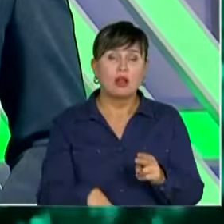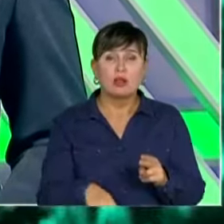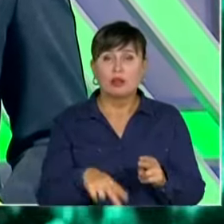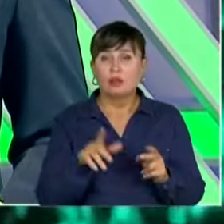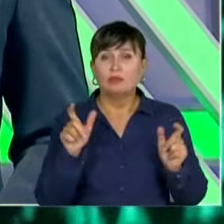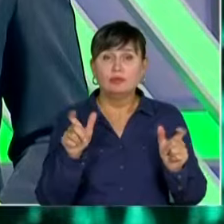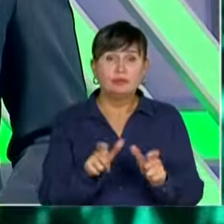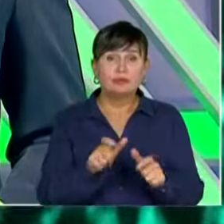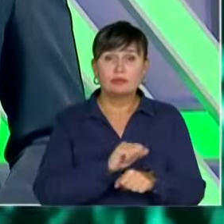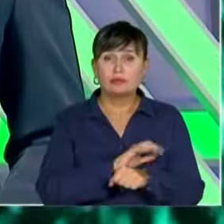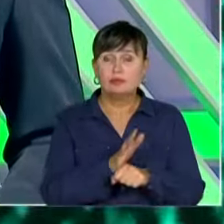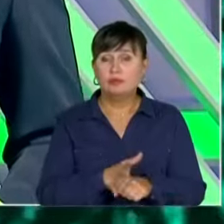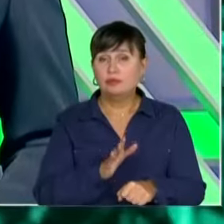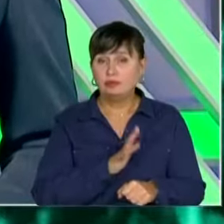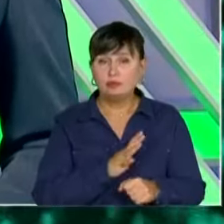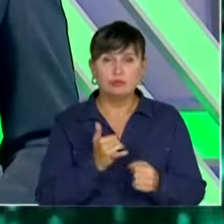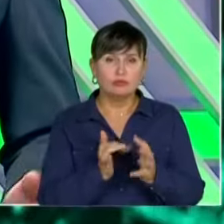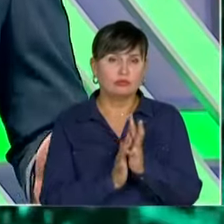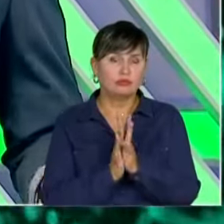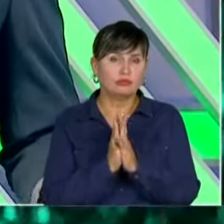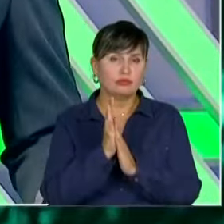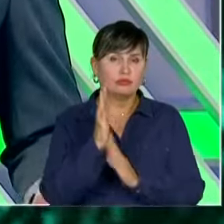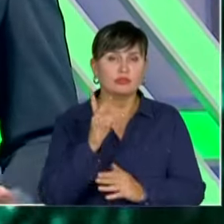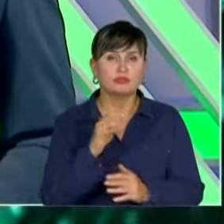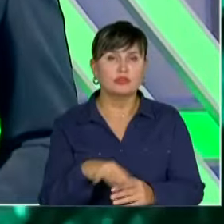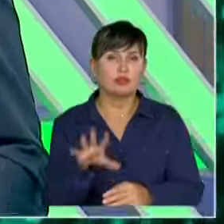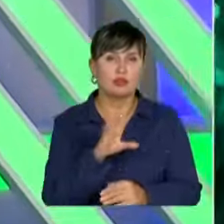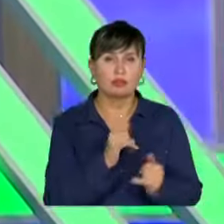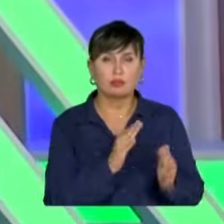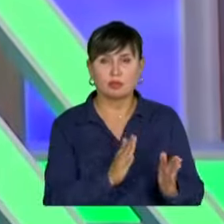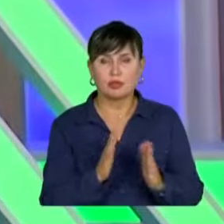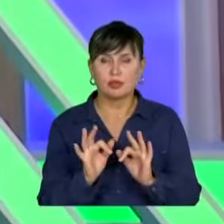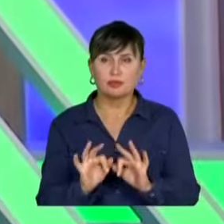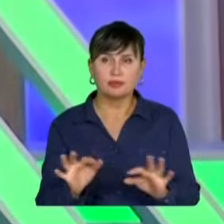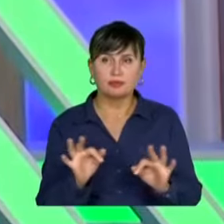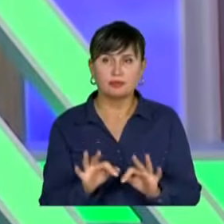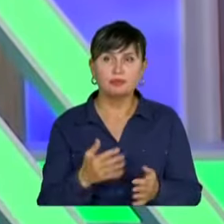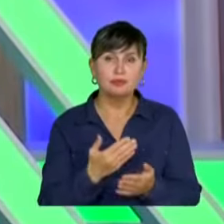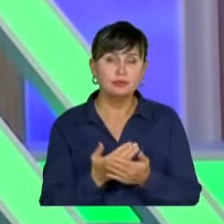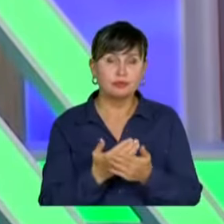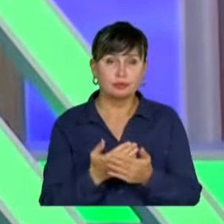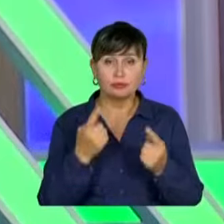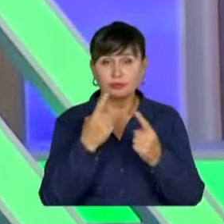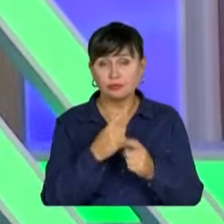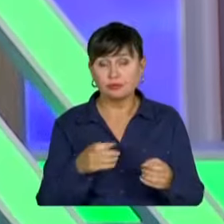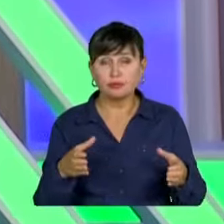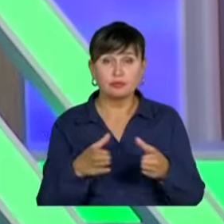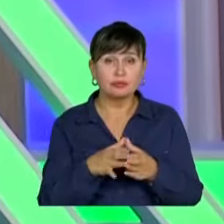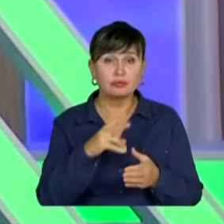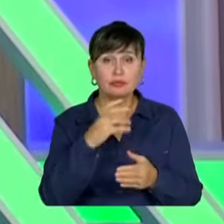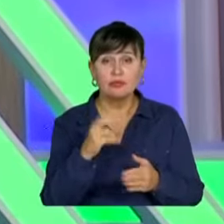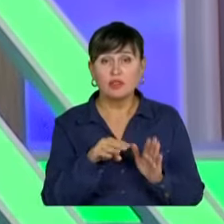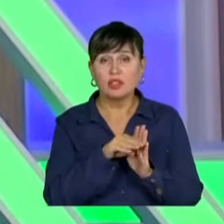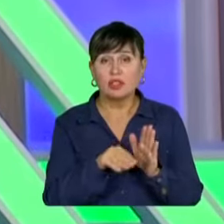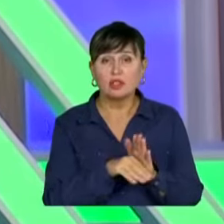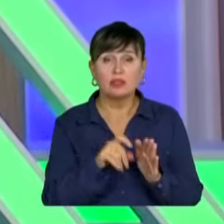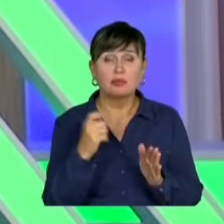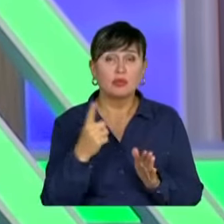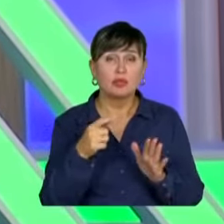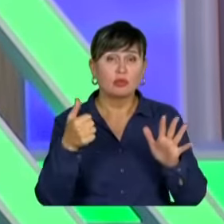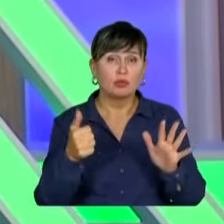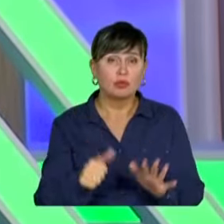периода показатели неуклонно растут вверх. Но обо всем по порядку. К примеру, по данным Бюро национальной статистики, за первые полгода